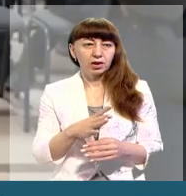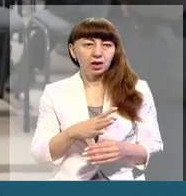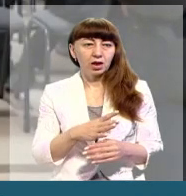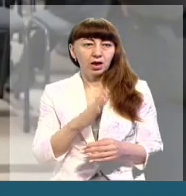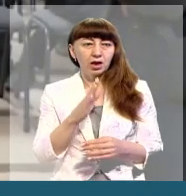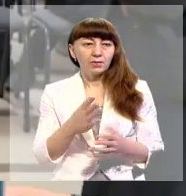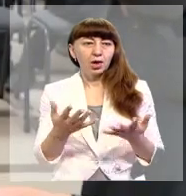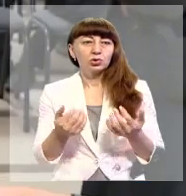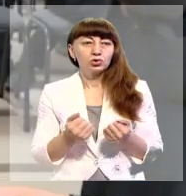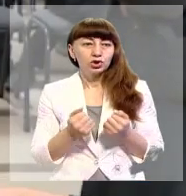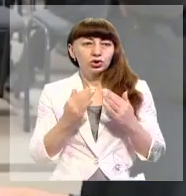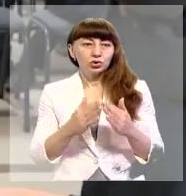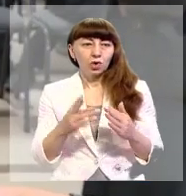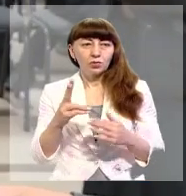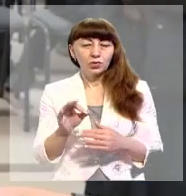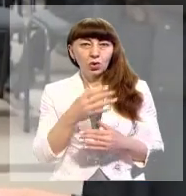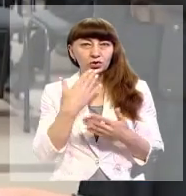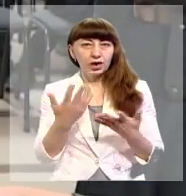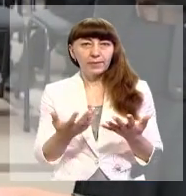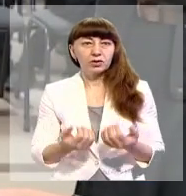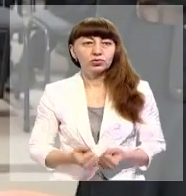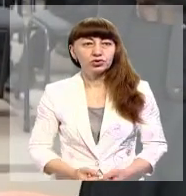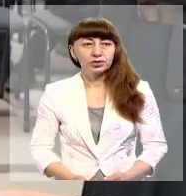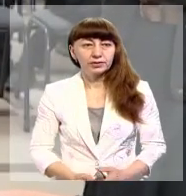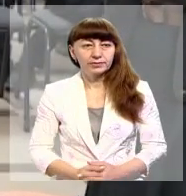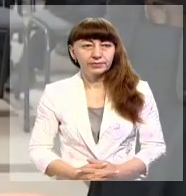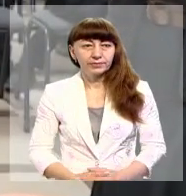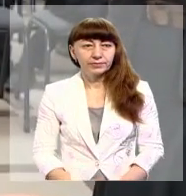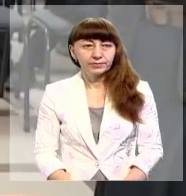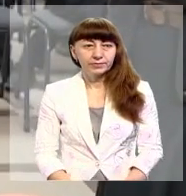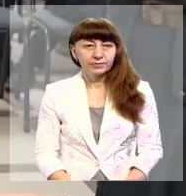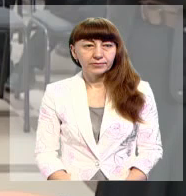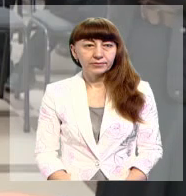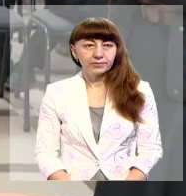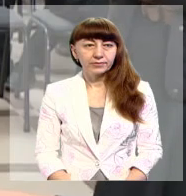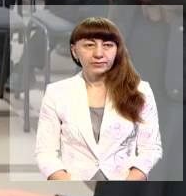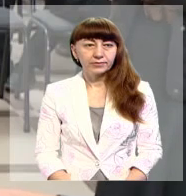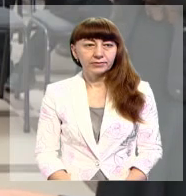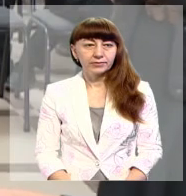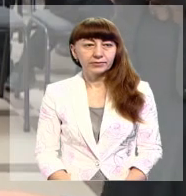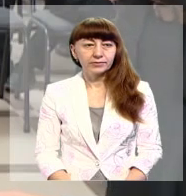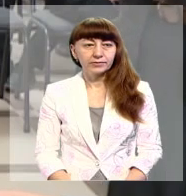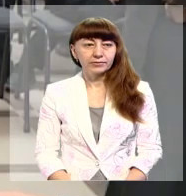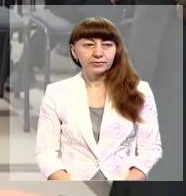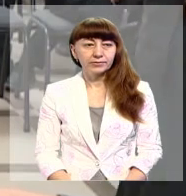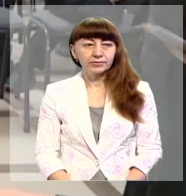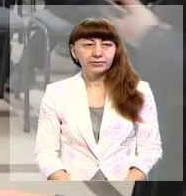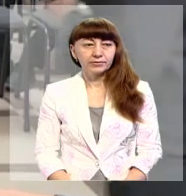таңдаңыз, сосын конкурс болады деді. Мен үй таңдадым сол Озерное ауылынан. Конкурс бәрі